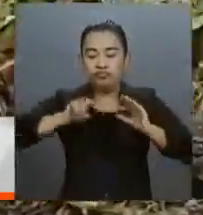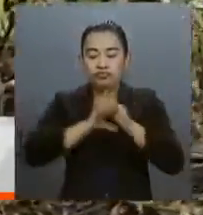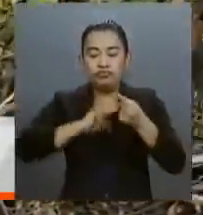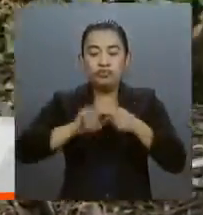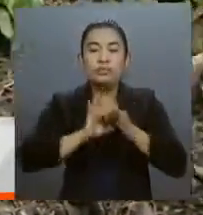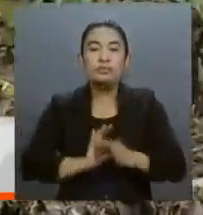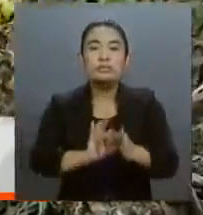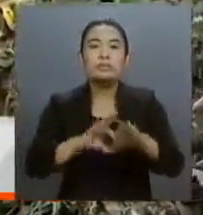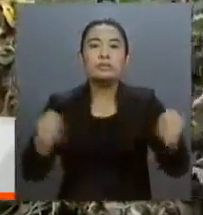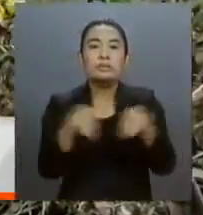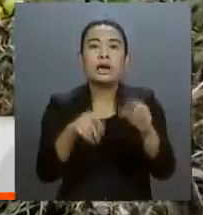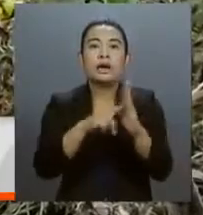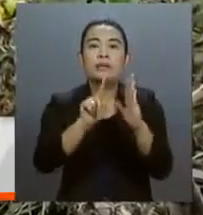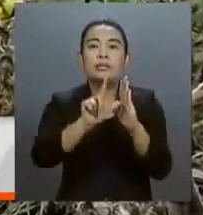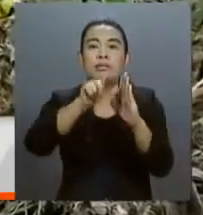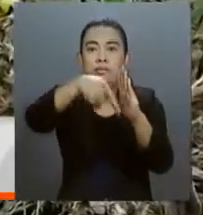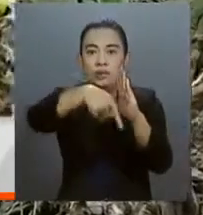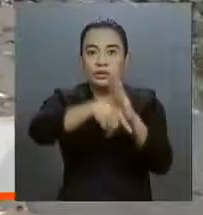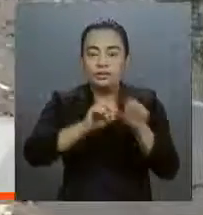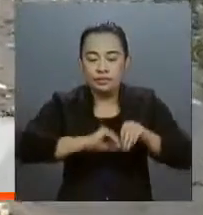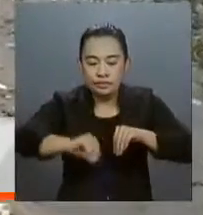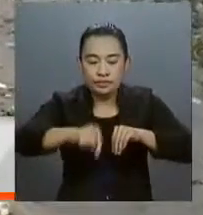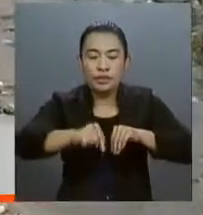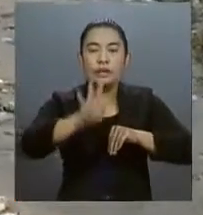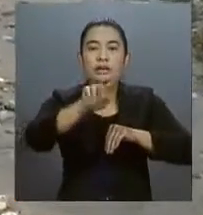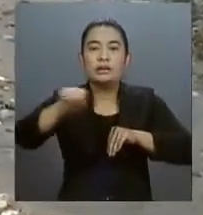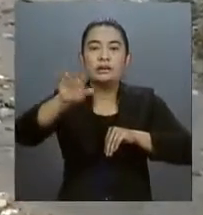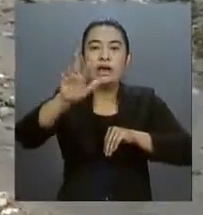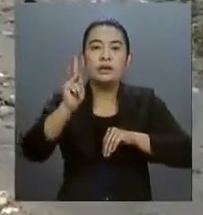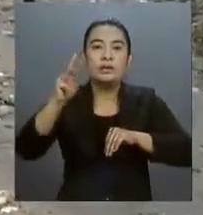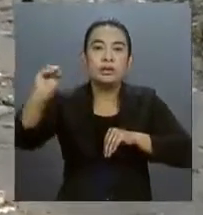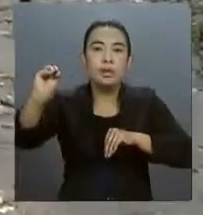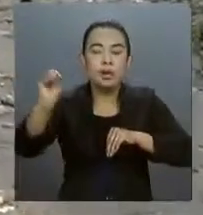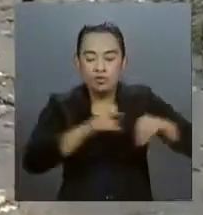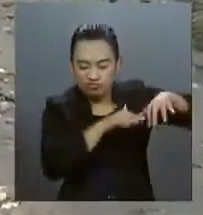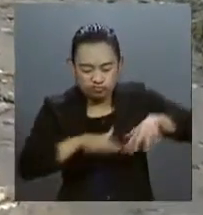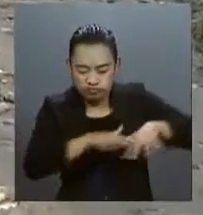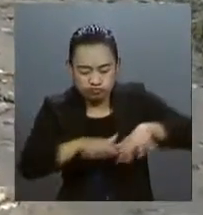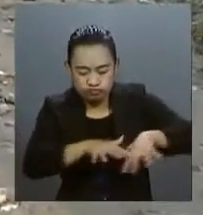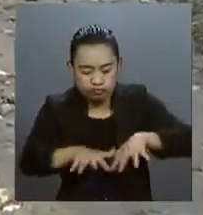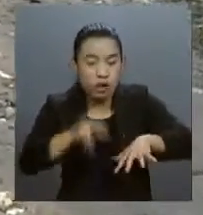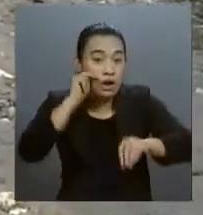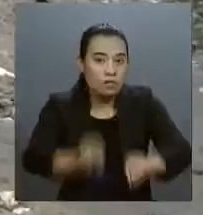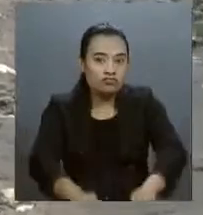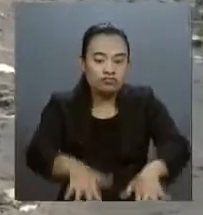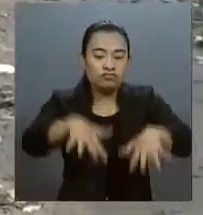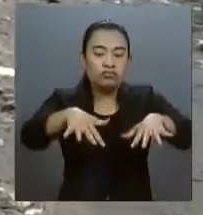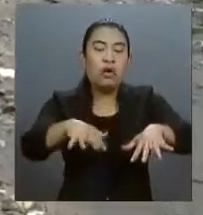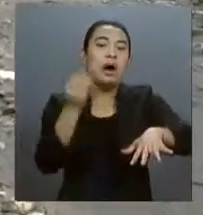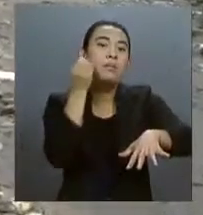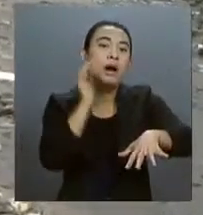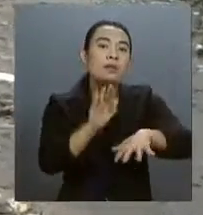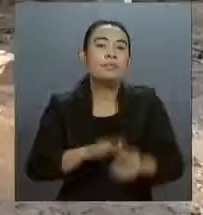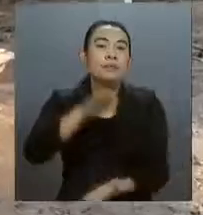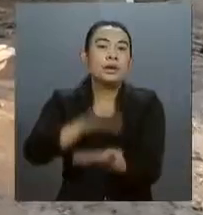ต่อติดกับจังหวัดลำพูนซึ่งอยู่ห่างออกไปประมาณ 4-5กมเกิดน้ำป่าไหลทะลักเข้าท่วมหมู่บ้านรวมทั้งโรงเรียนบ้าน